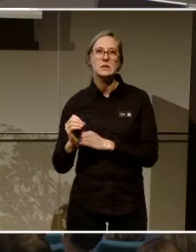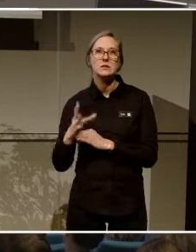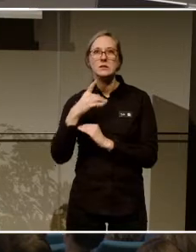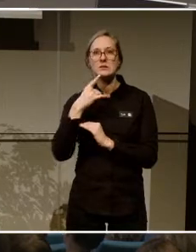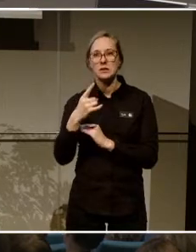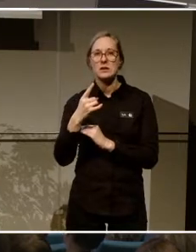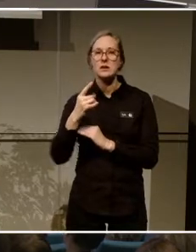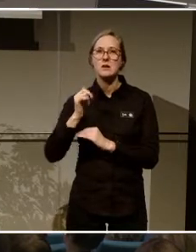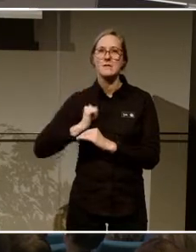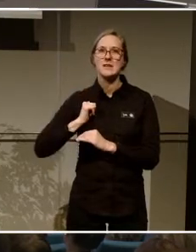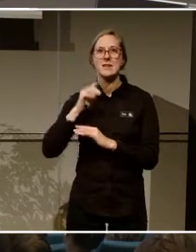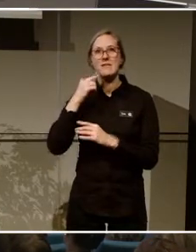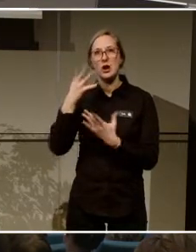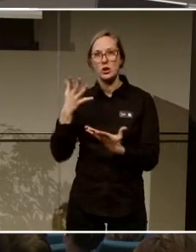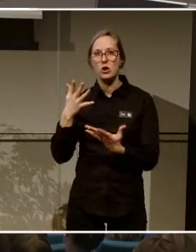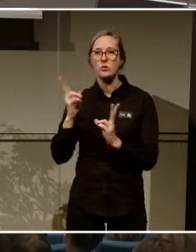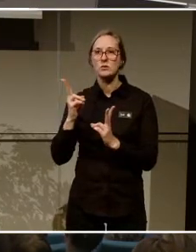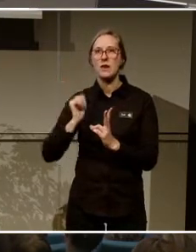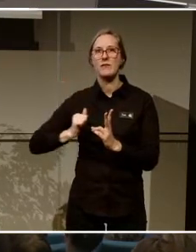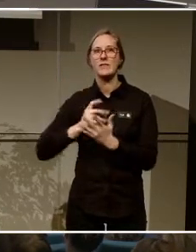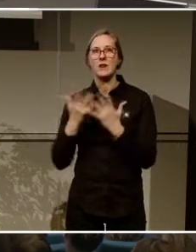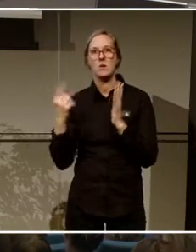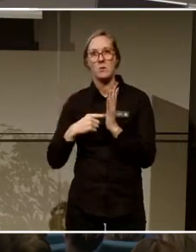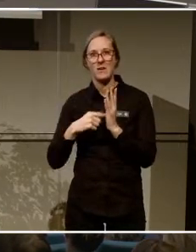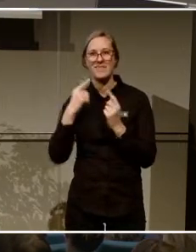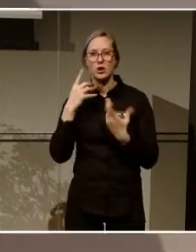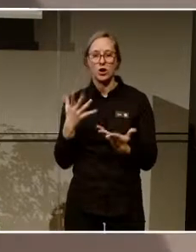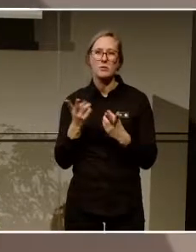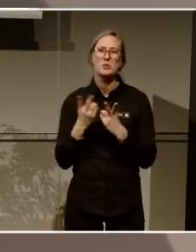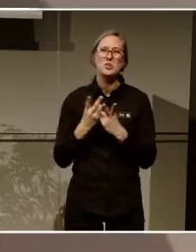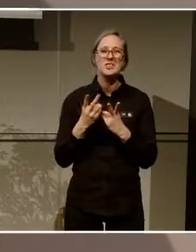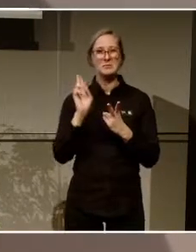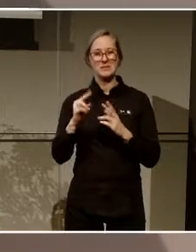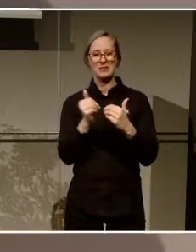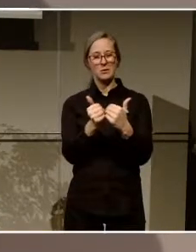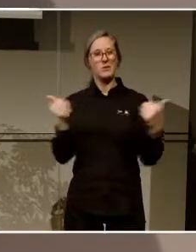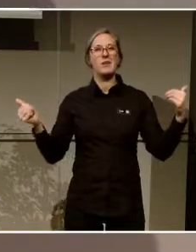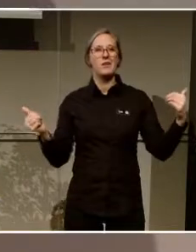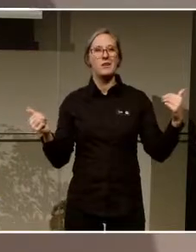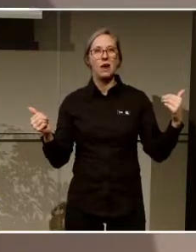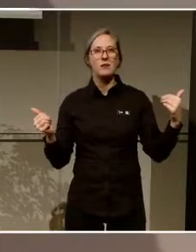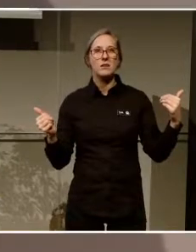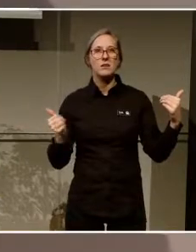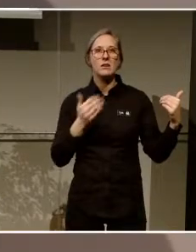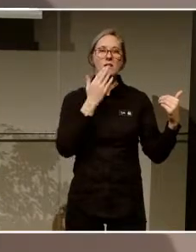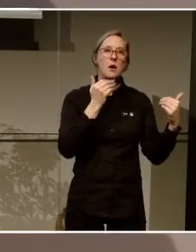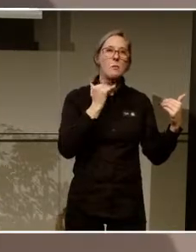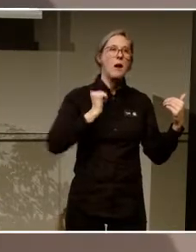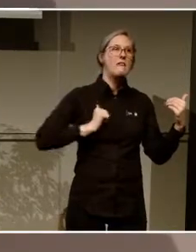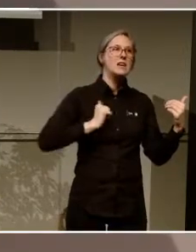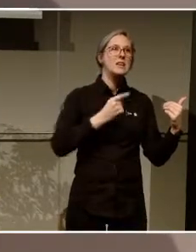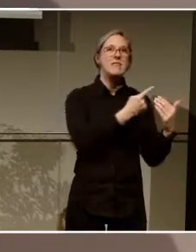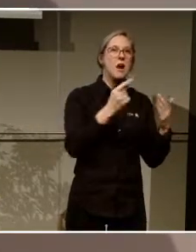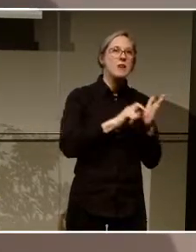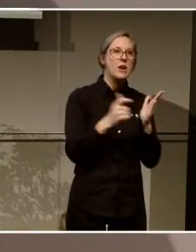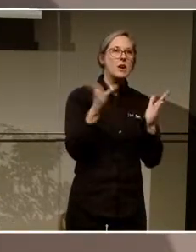det dagligen, det andra var flera gånger dagligen. Så det är en stor skillnad där mot de som sen använde det varje vecka så var